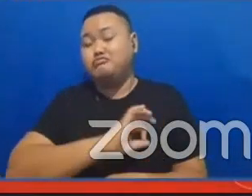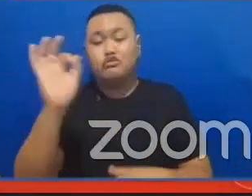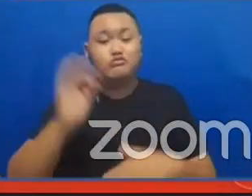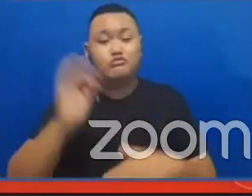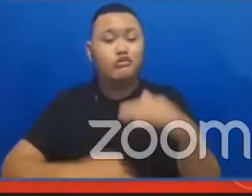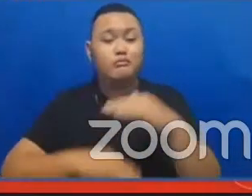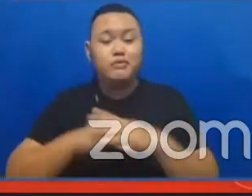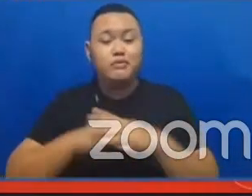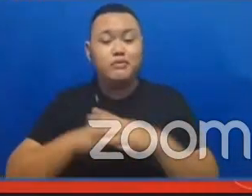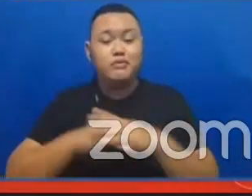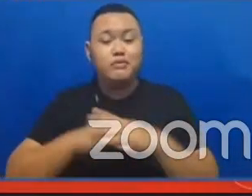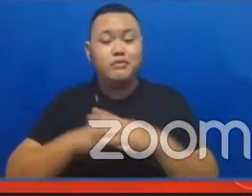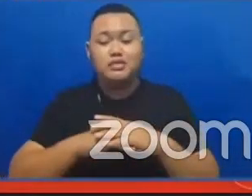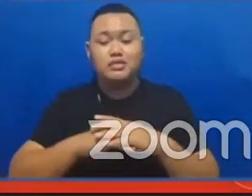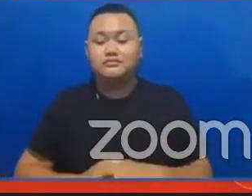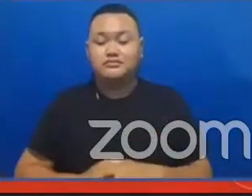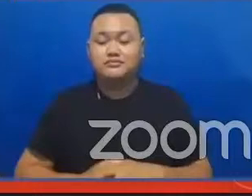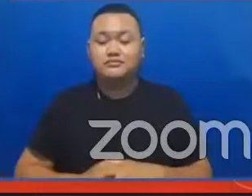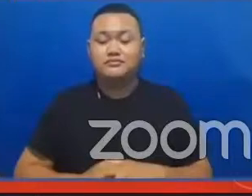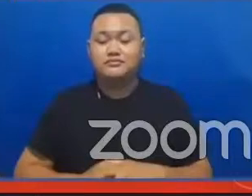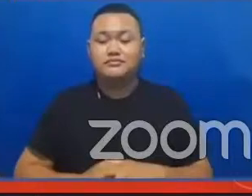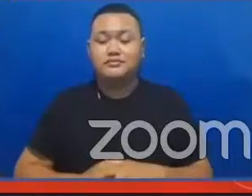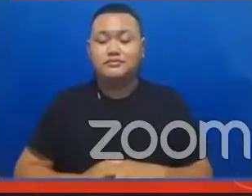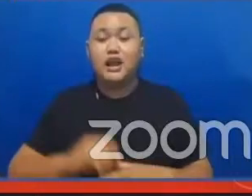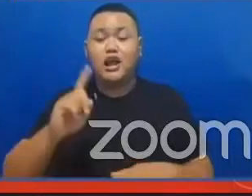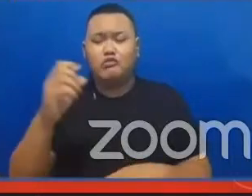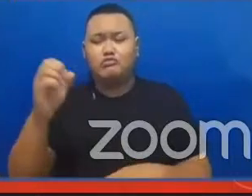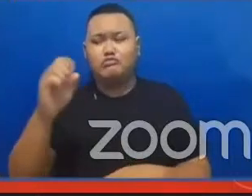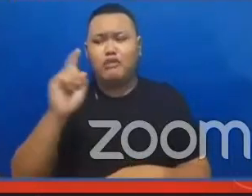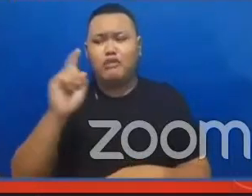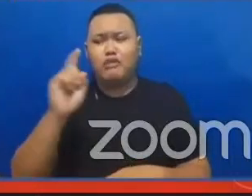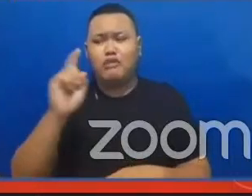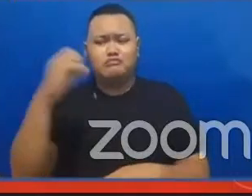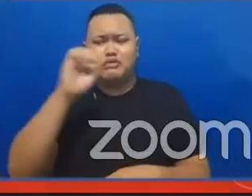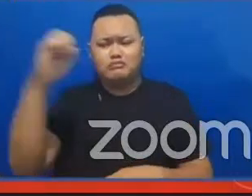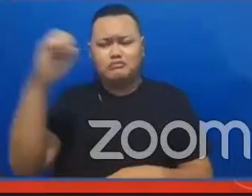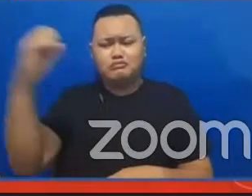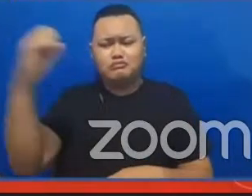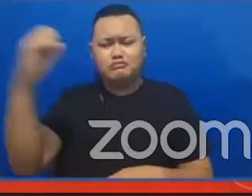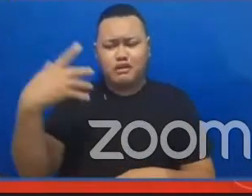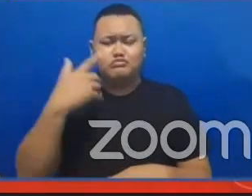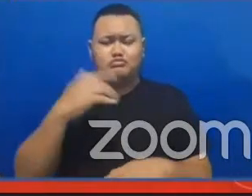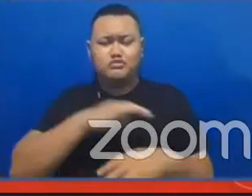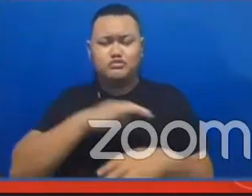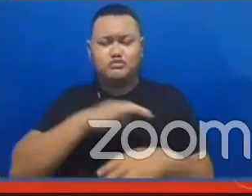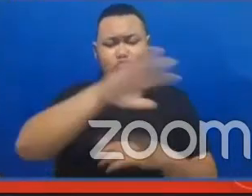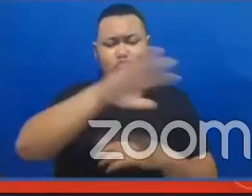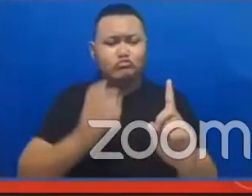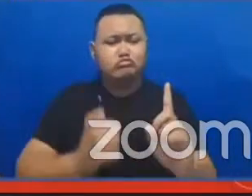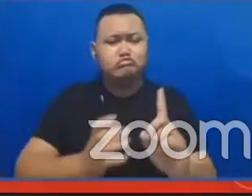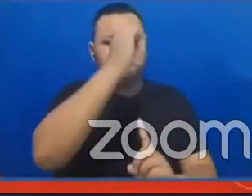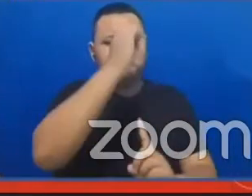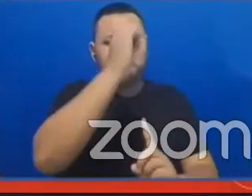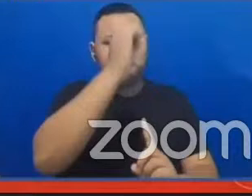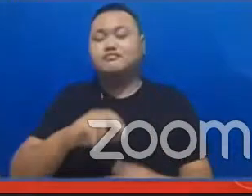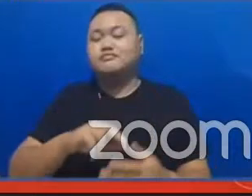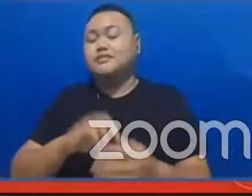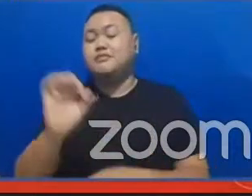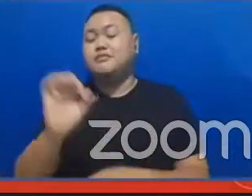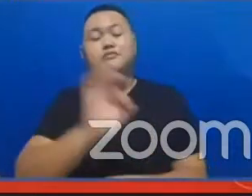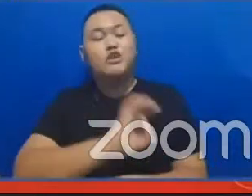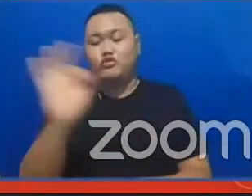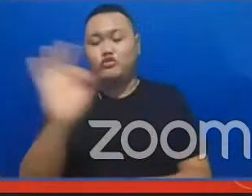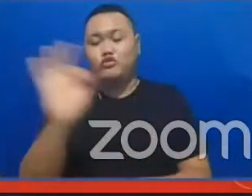semuanya sudah tercapai, belum jauh sekali. Nah ini saya harapkan peran dari para guru-guru